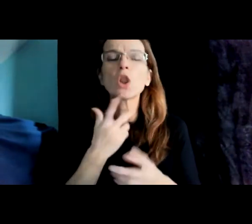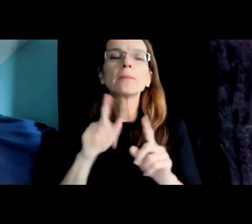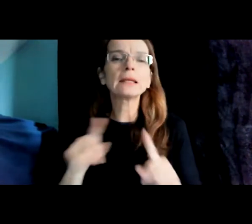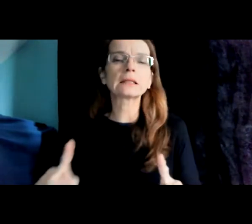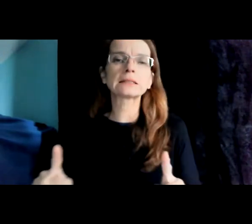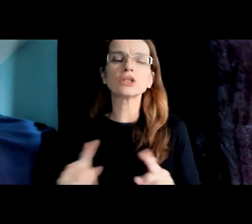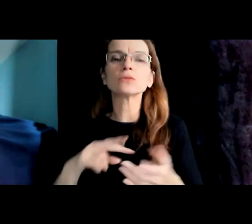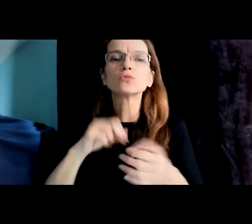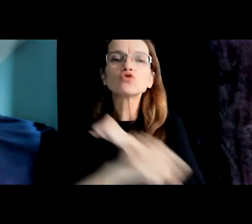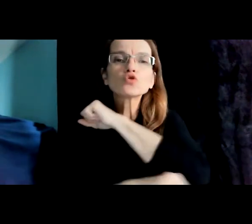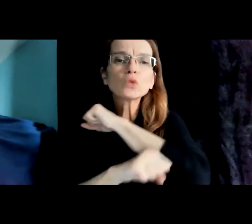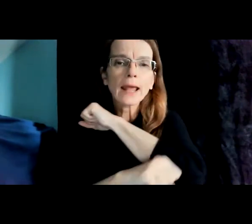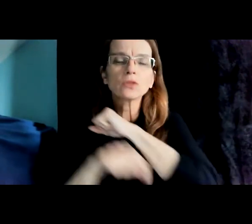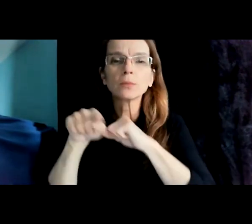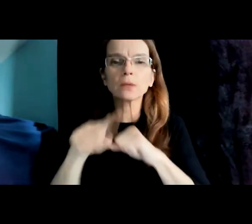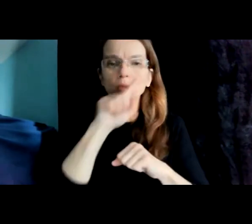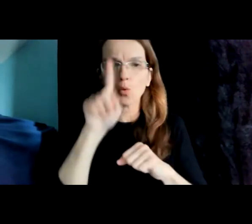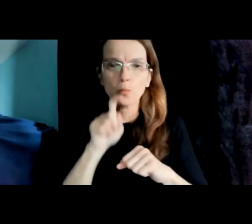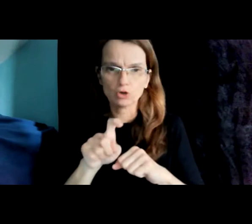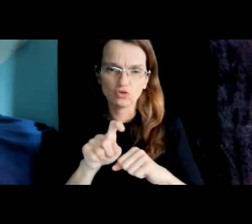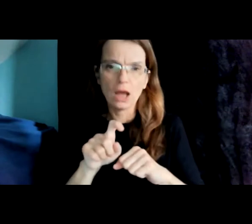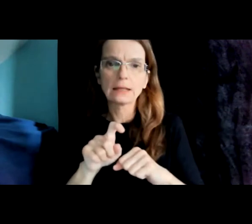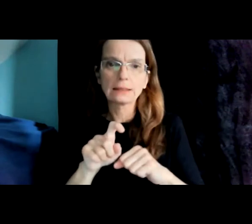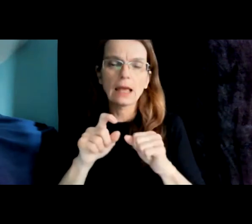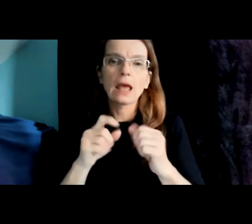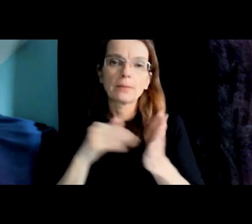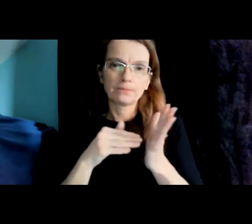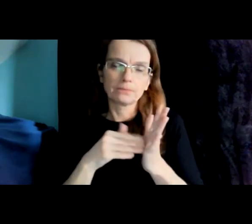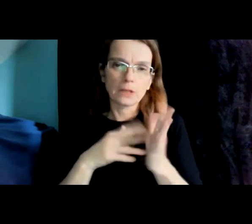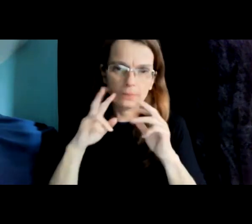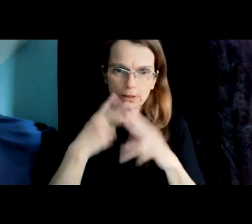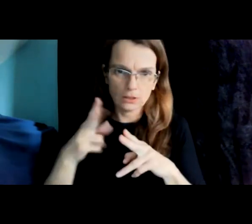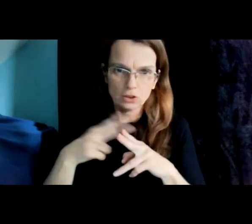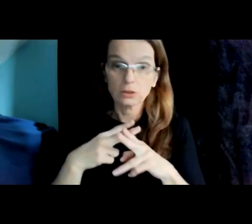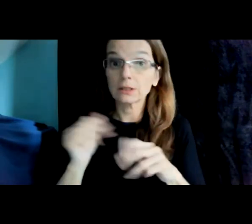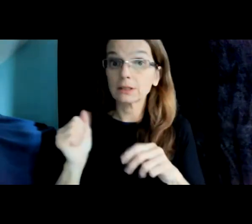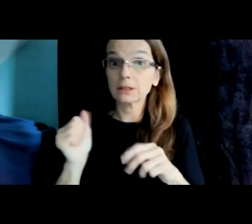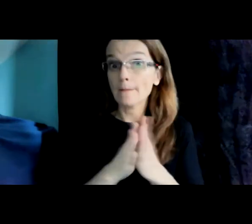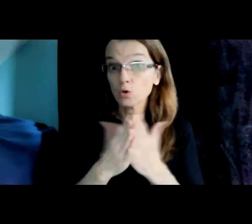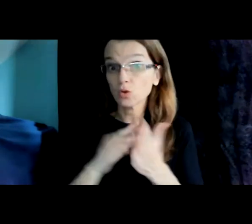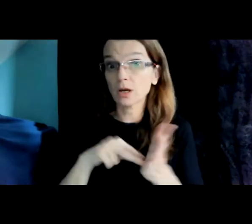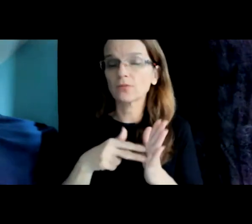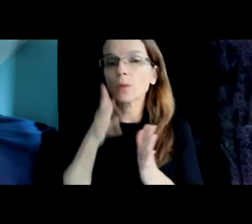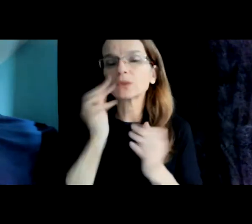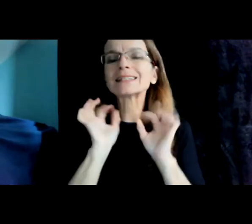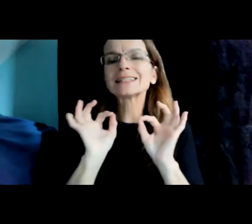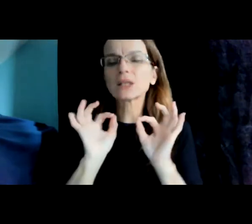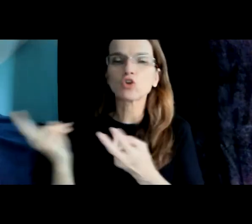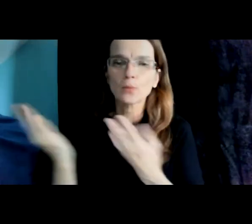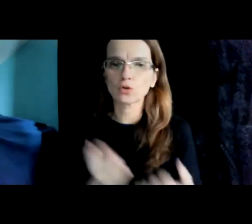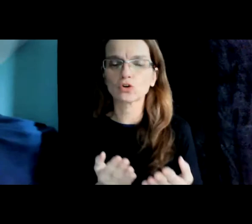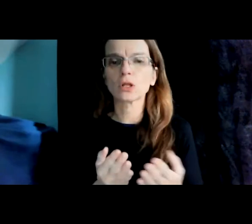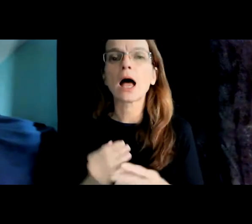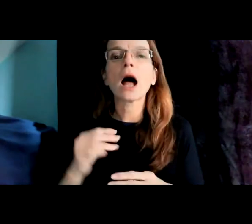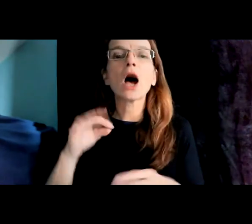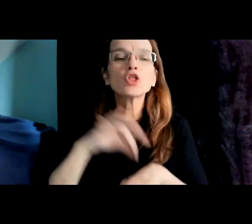s temi vprašanji. Zato monografiji iskrena dobrodošlica. Dr. Mojca Kukanja Gabrielčič pa je